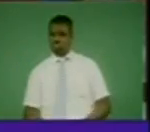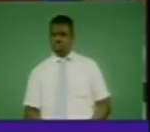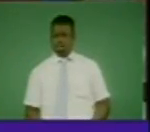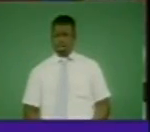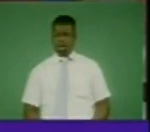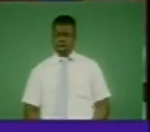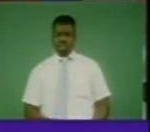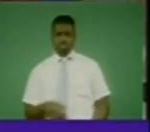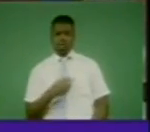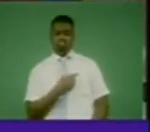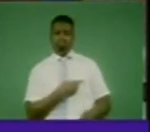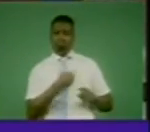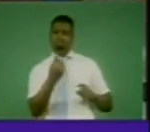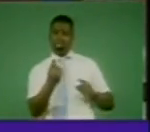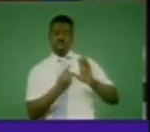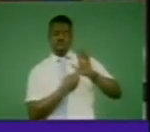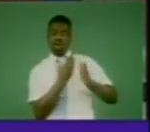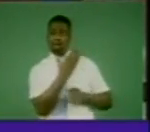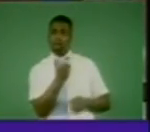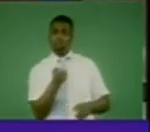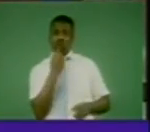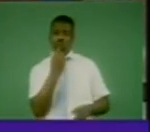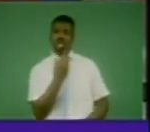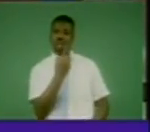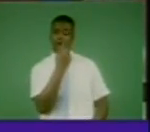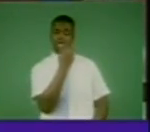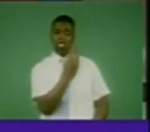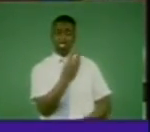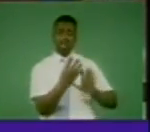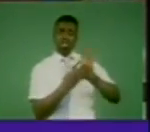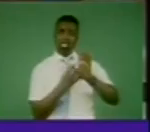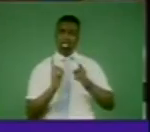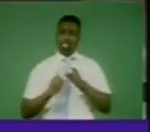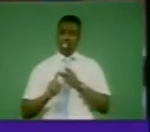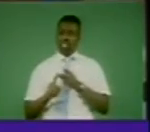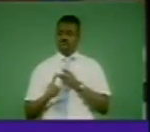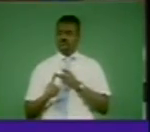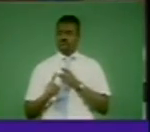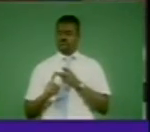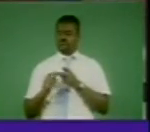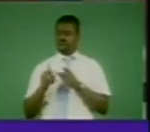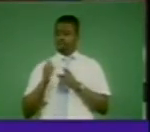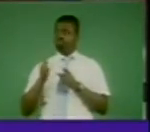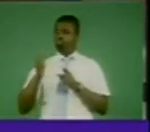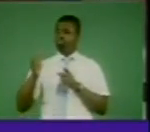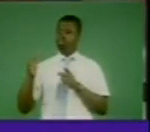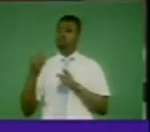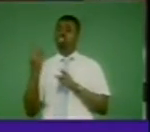Ibara 165 kura 29, 170 na 171 kura 29,